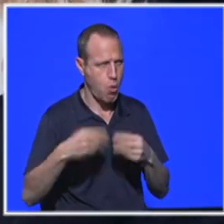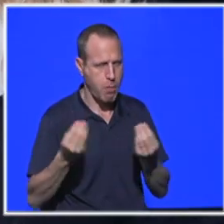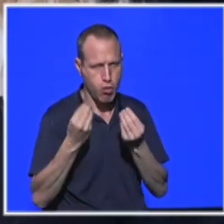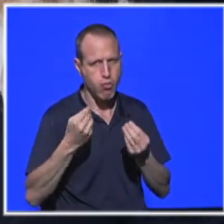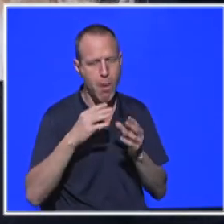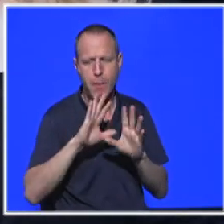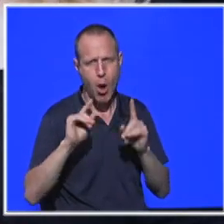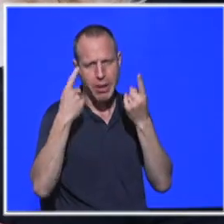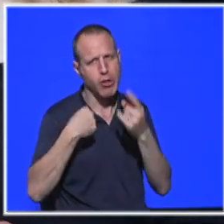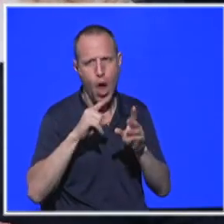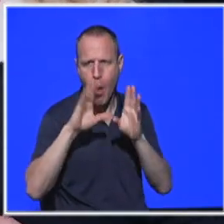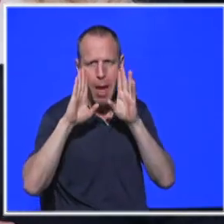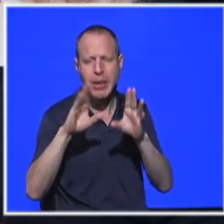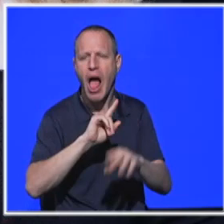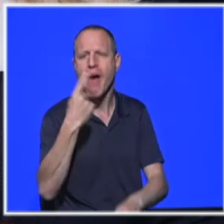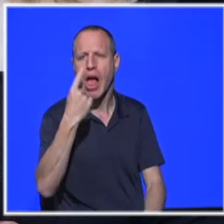מאמין לאף אחד. עכשיו,